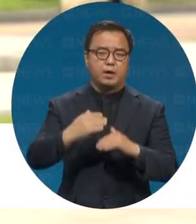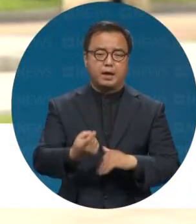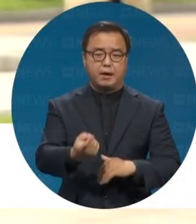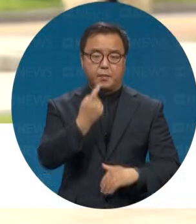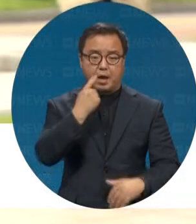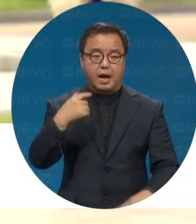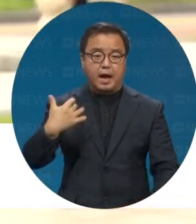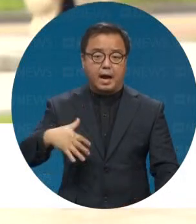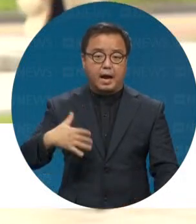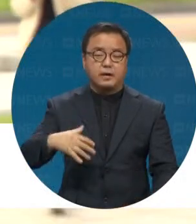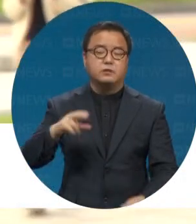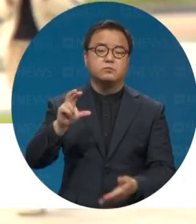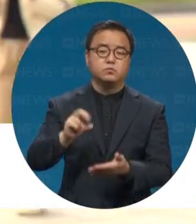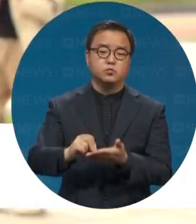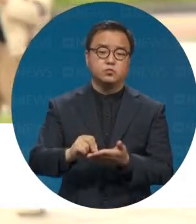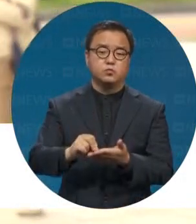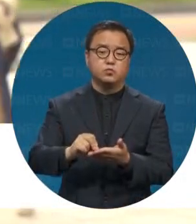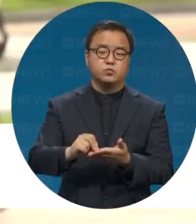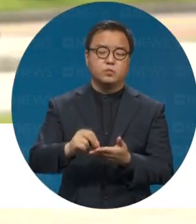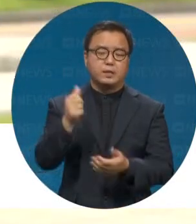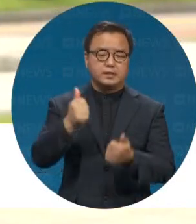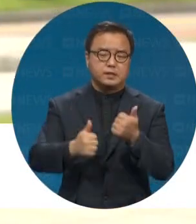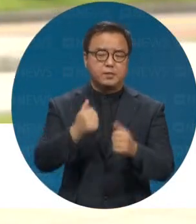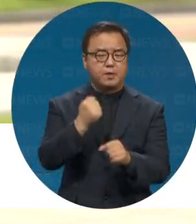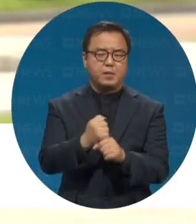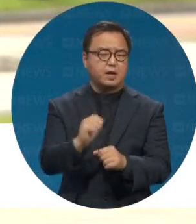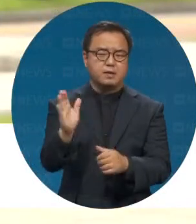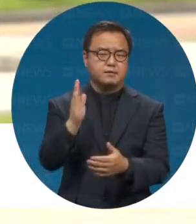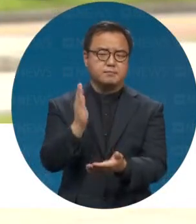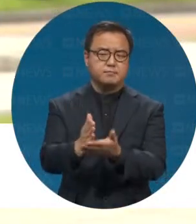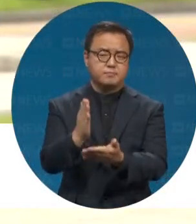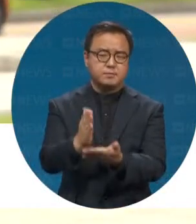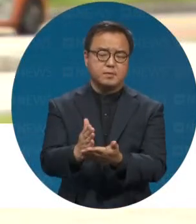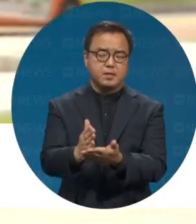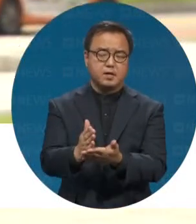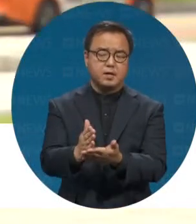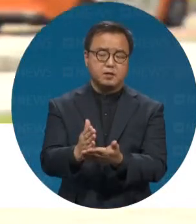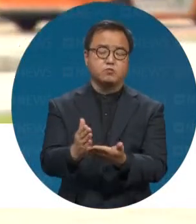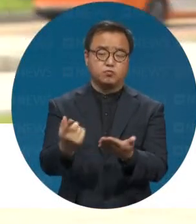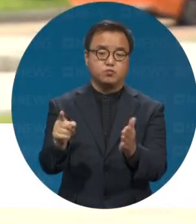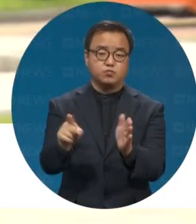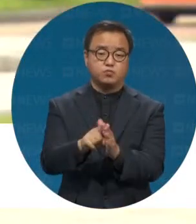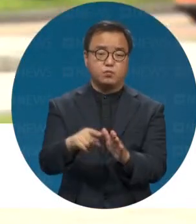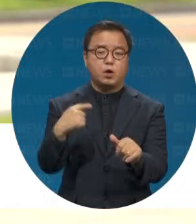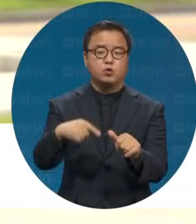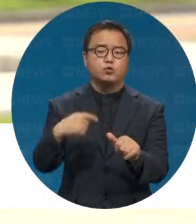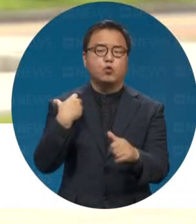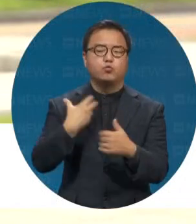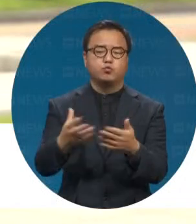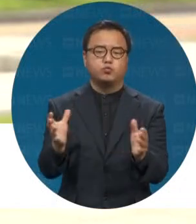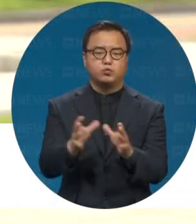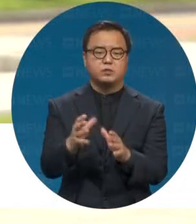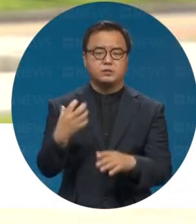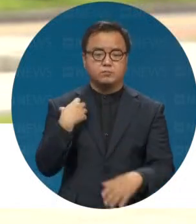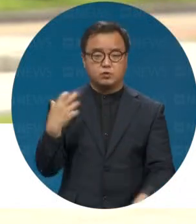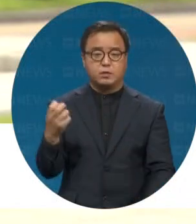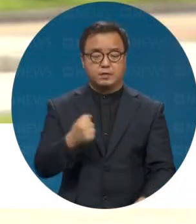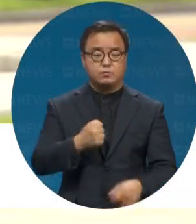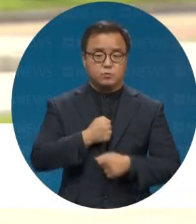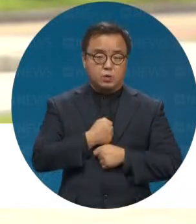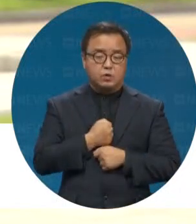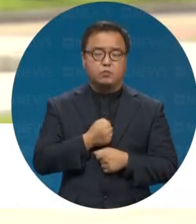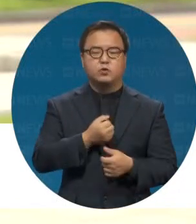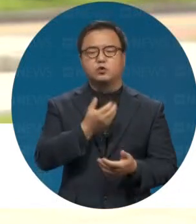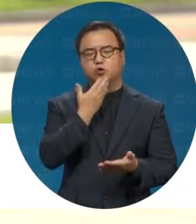수능의 출제 되지 않도록 하는 절차를 반드시 교육부는 의무적으로 어 이행을 해야 된다